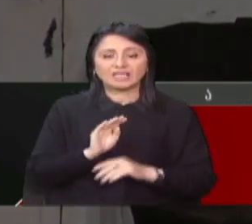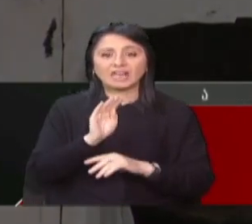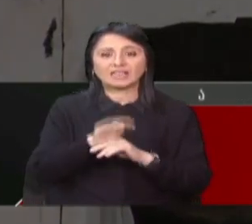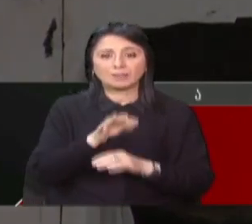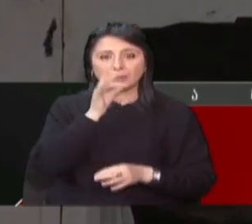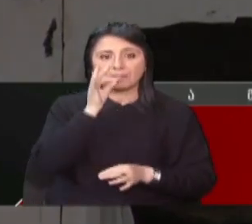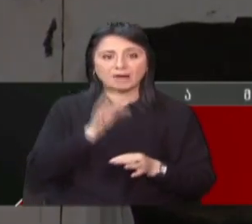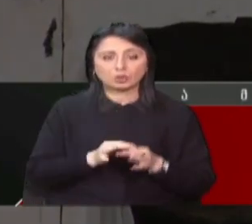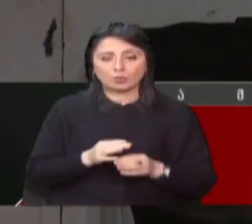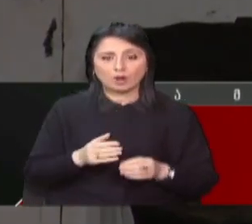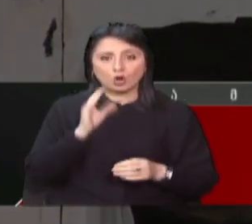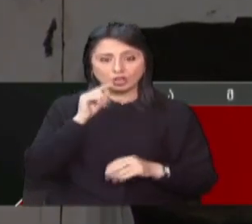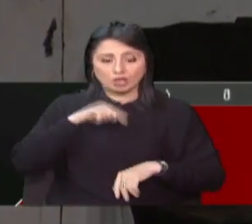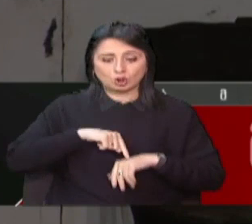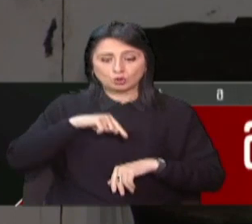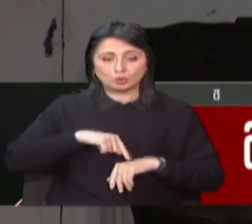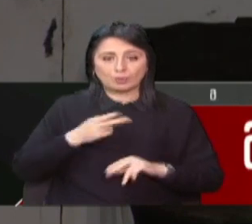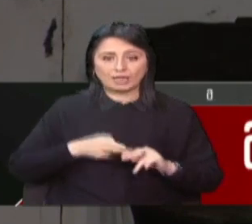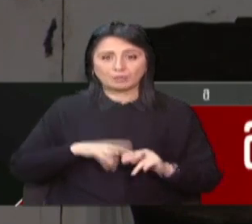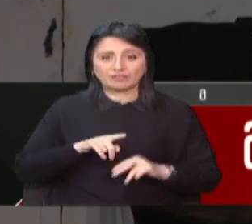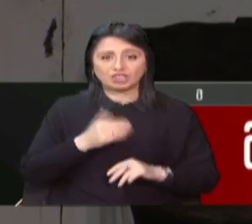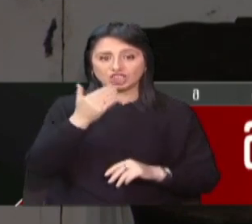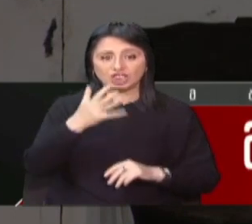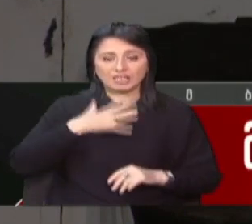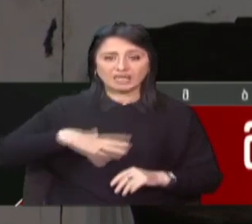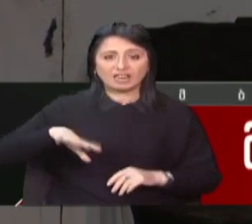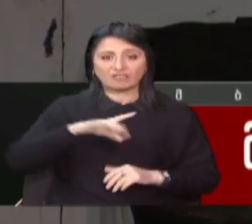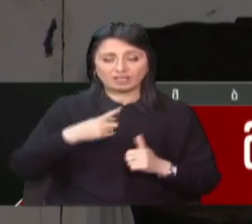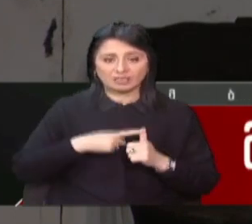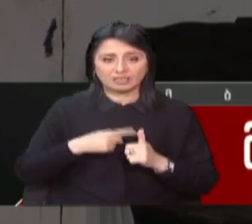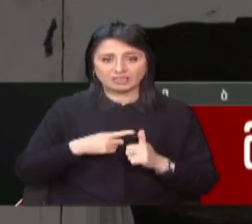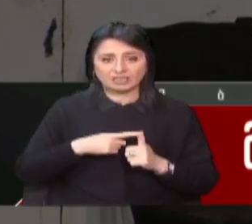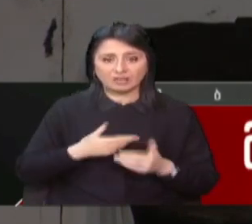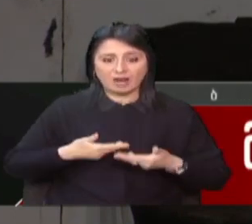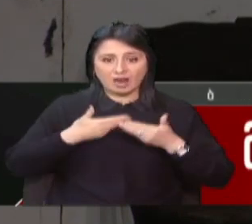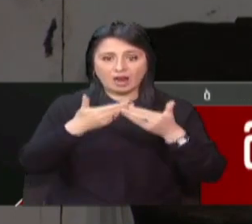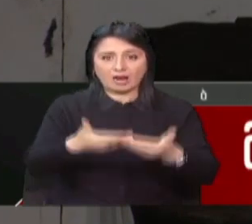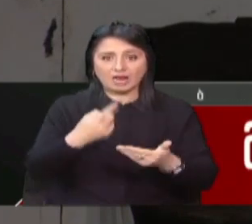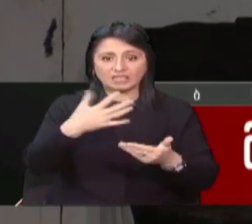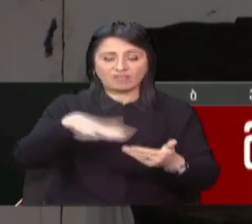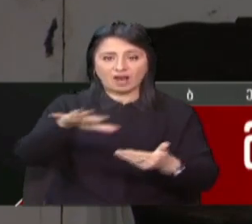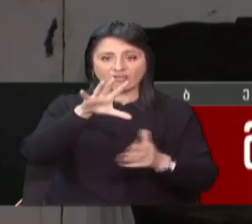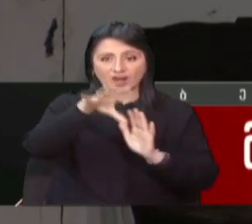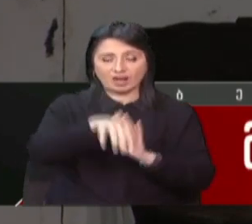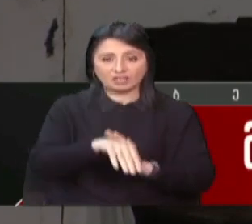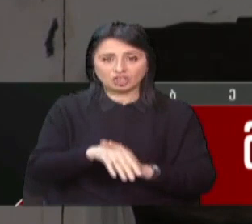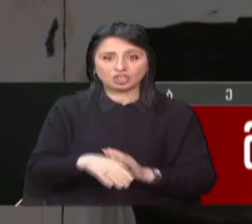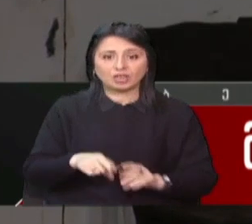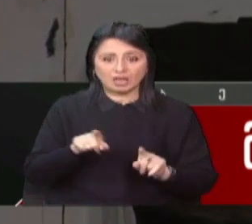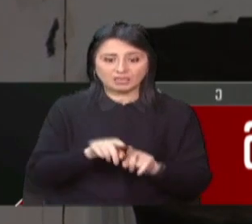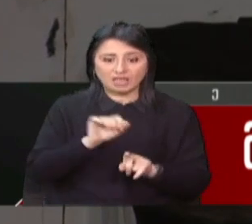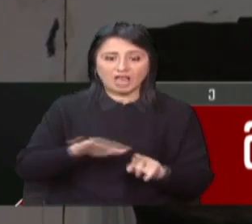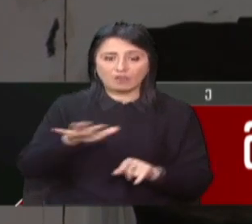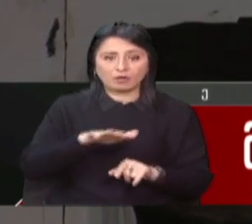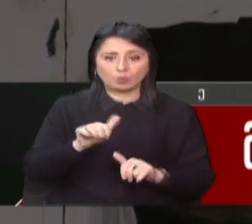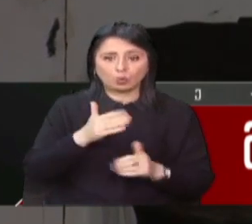დამატებითი პასუხისგებლობა, როდესაც გრძნობ იმას, რომ შენი ქვეყნის სახელი გაგაკ სხვა ქვეყანაში, მით უმეტეს ისეთ